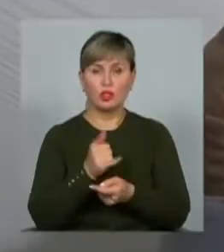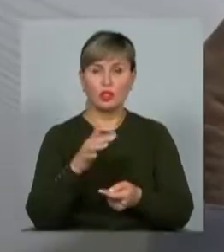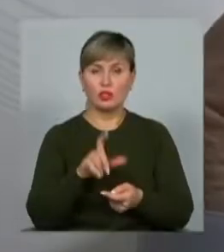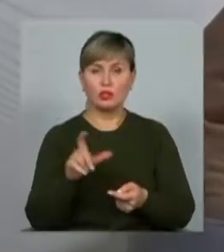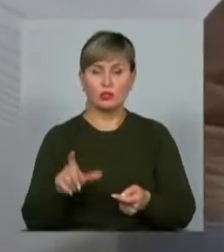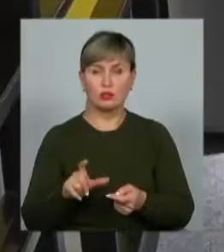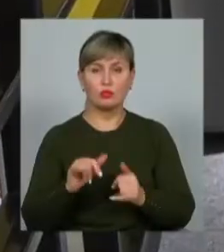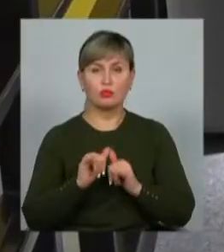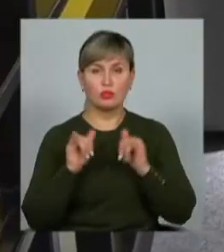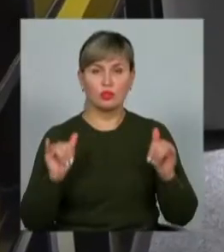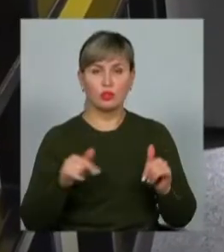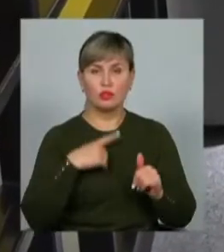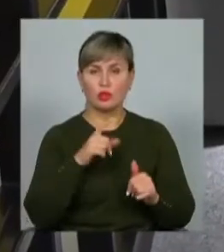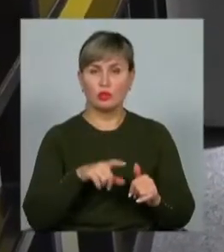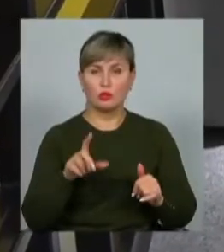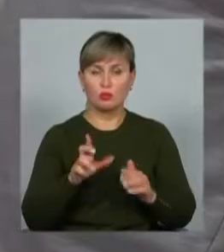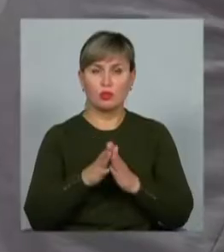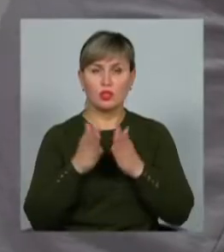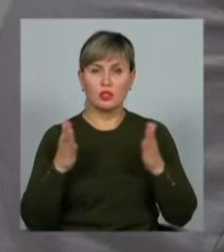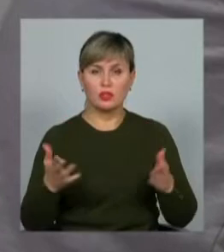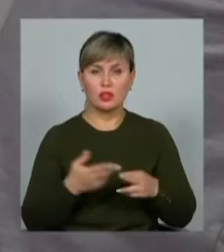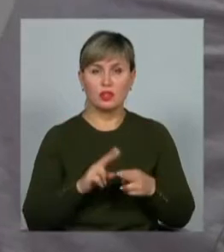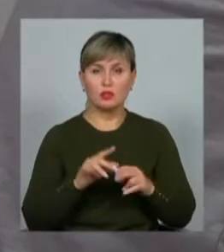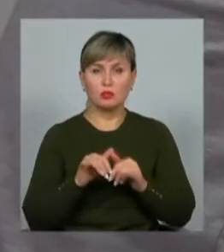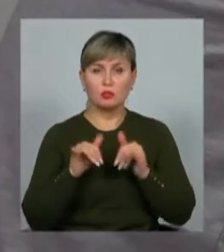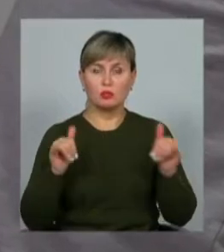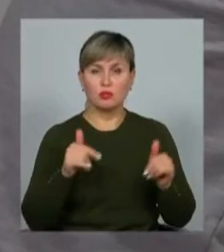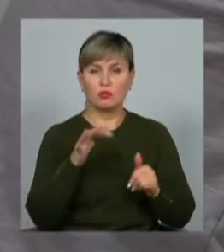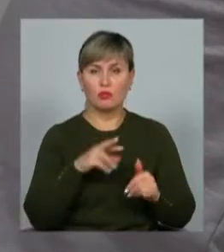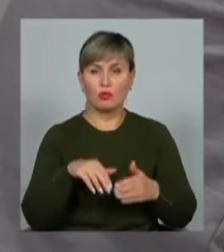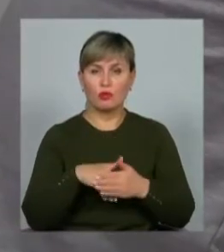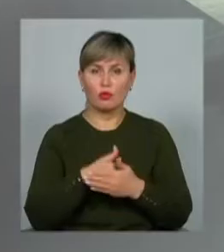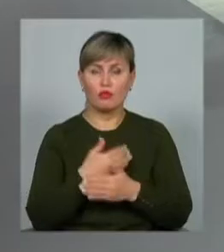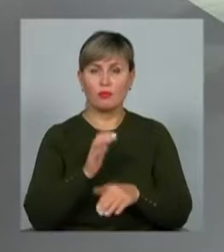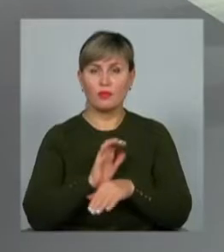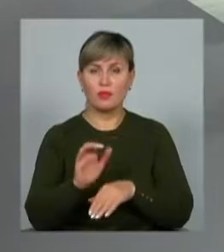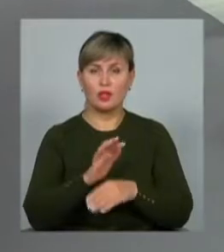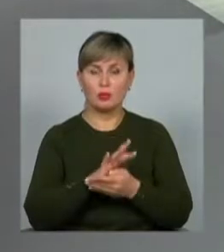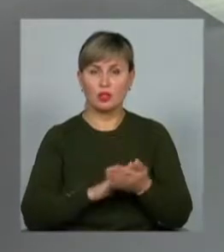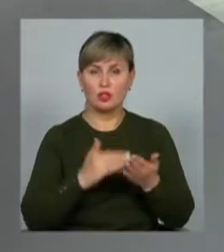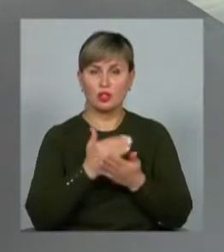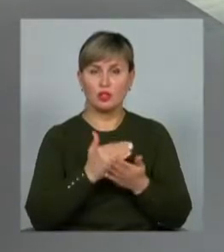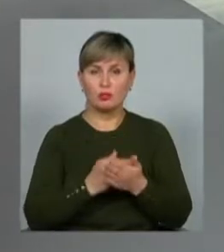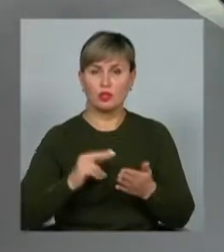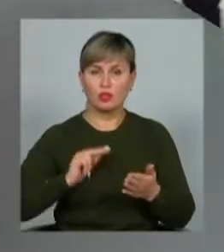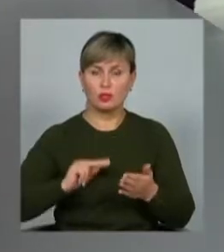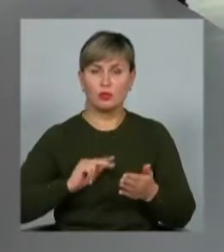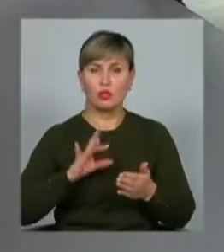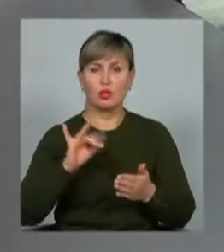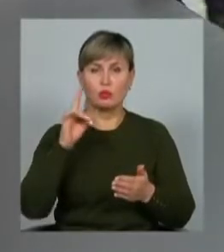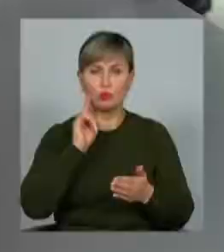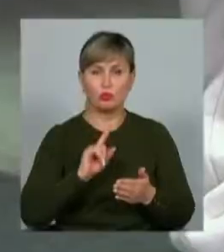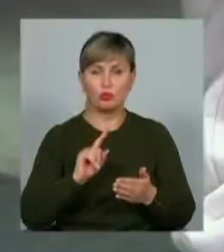заметно увеличилось. Как говорят сотрудники библиотеки, это из-за пополнения фонда новыми изданиями, продления режима работы и, конечно,